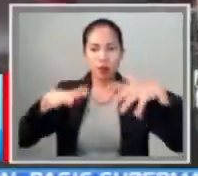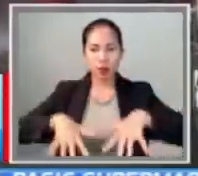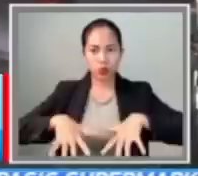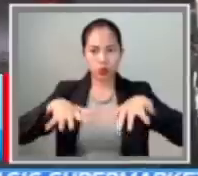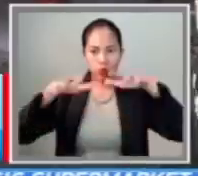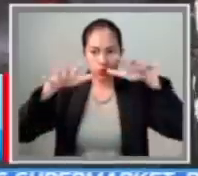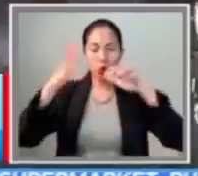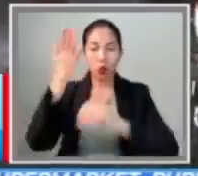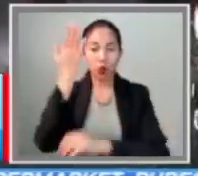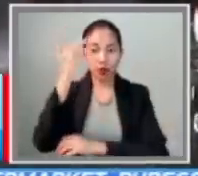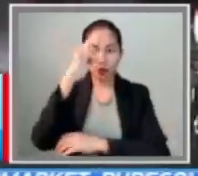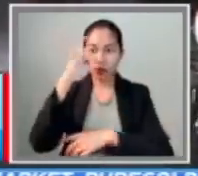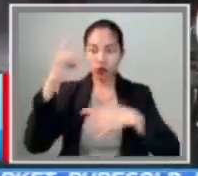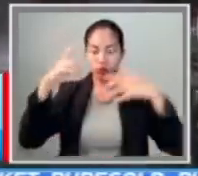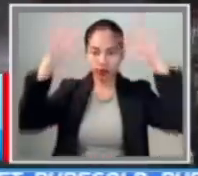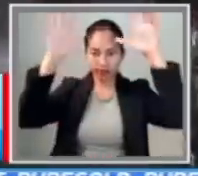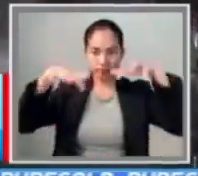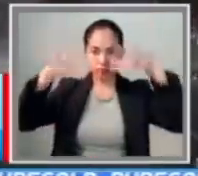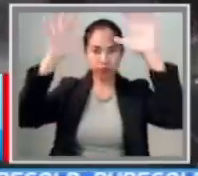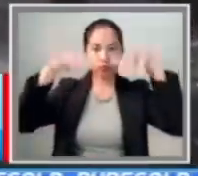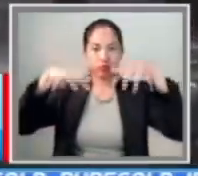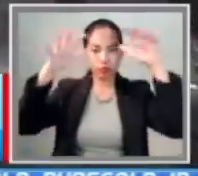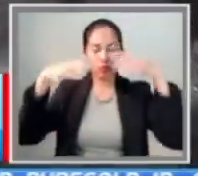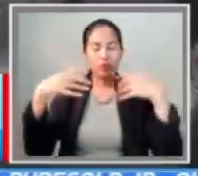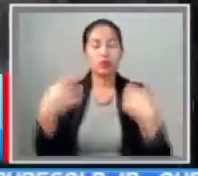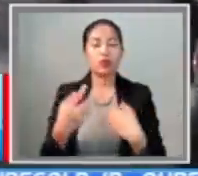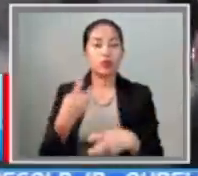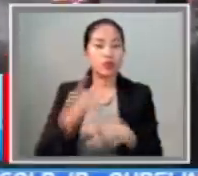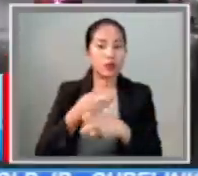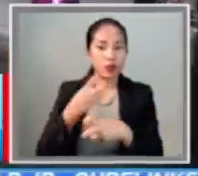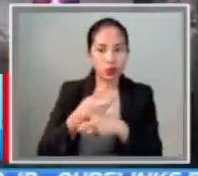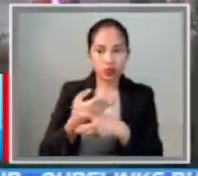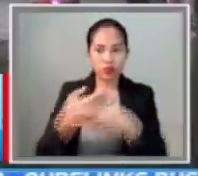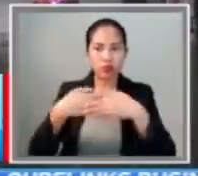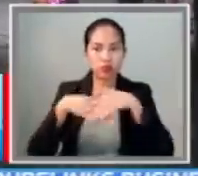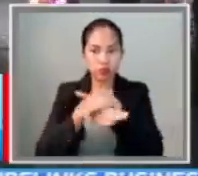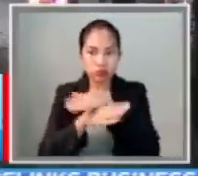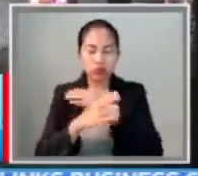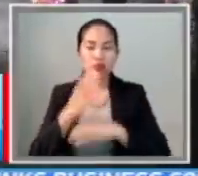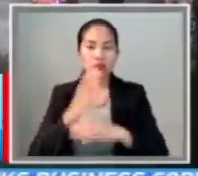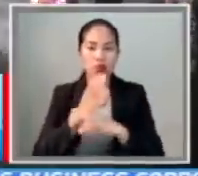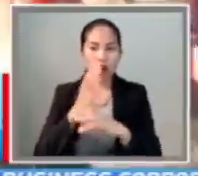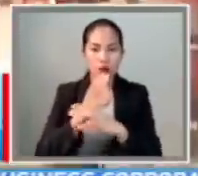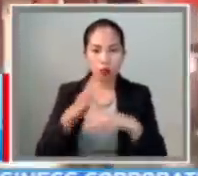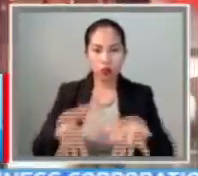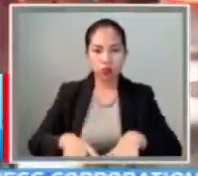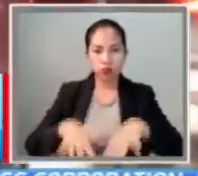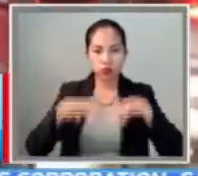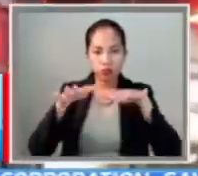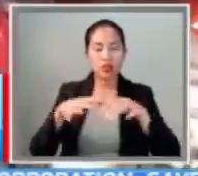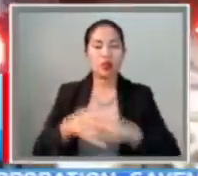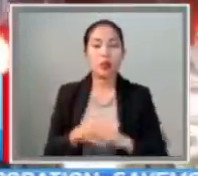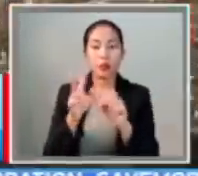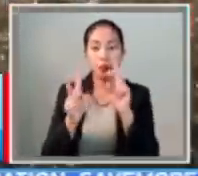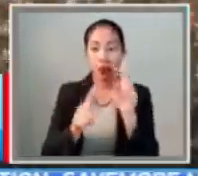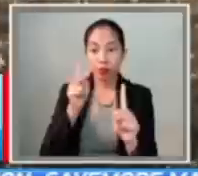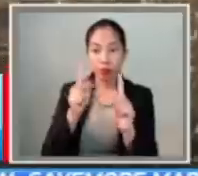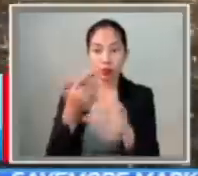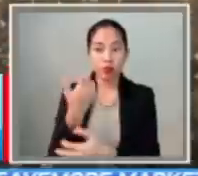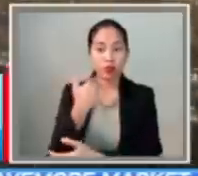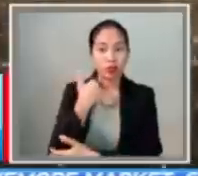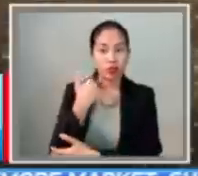ilang sasakyan dahil sa taas ng tubig. Stranded din sa mall ang ilang mamimili at empleyado na naghintay tumila ang